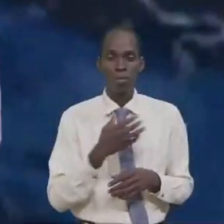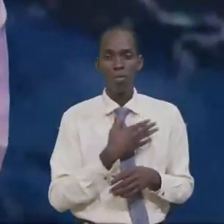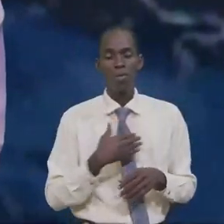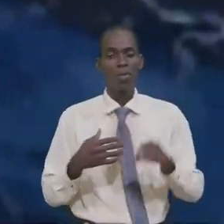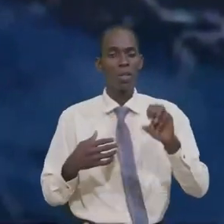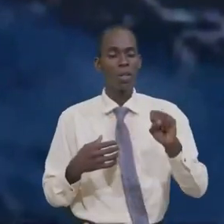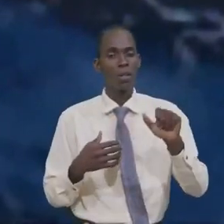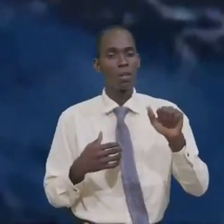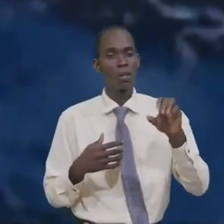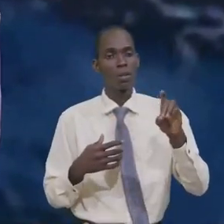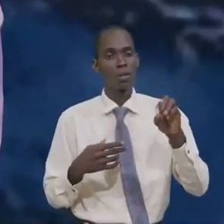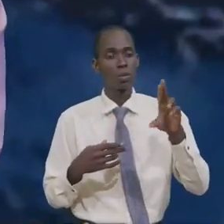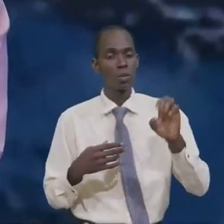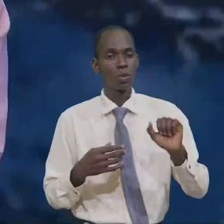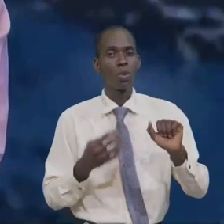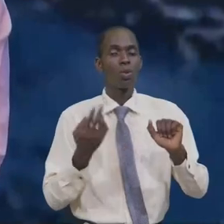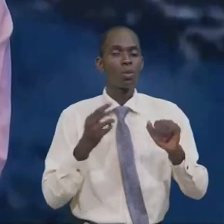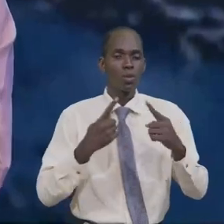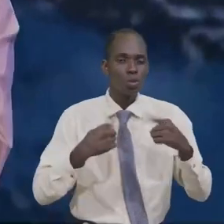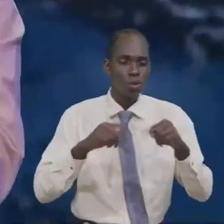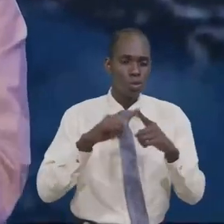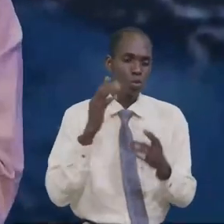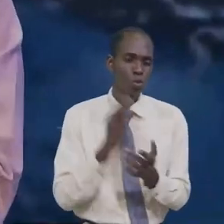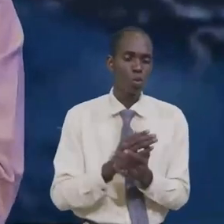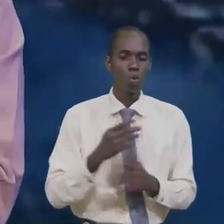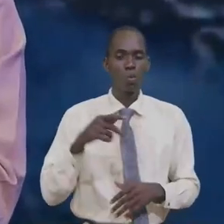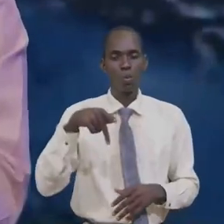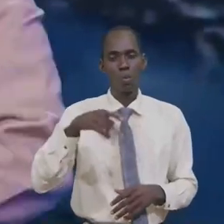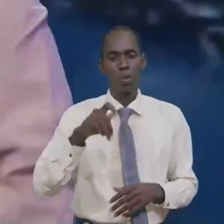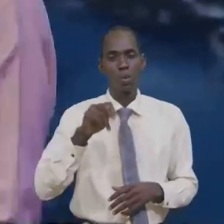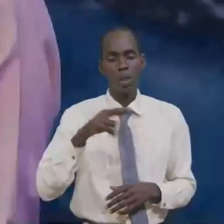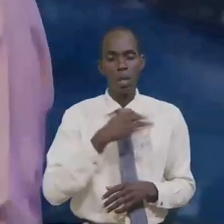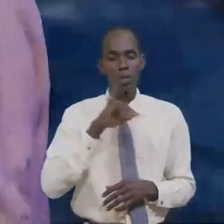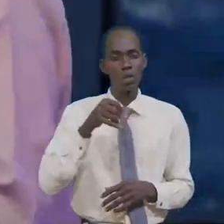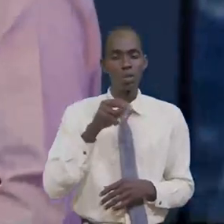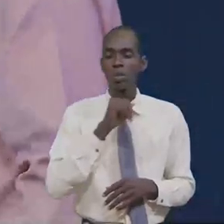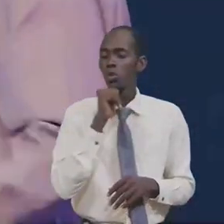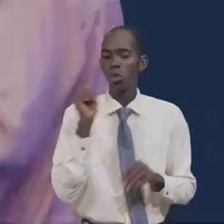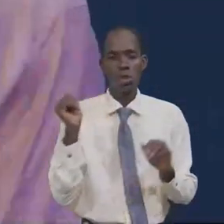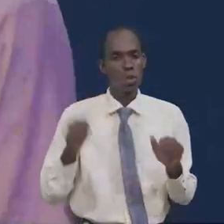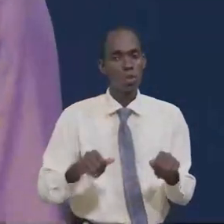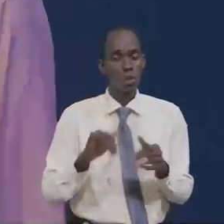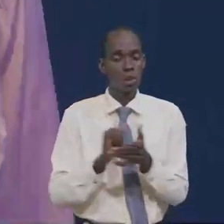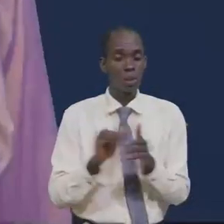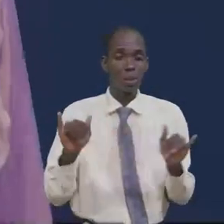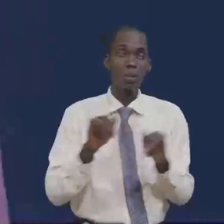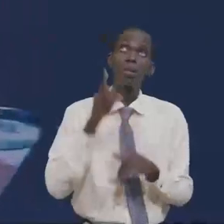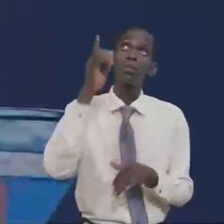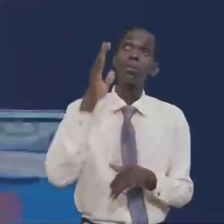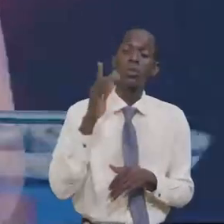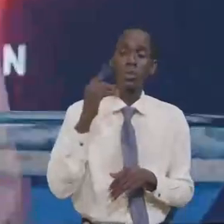empêcher Pierre et Jean mais non pas plus les empêcher ce même Dieu le Dieu du ciel